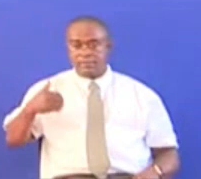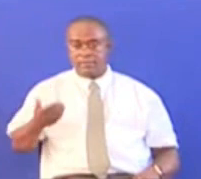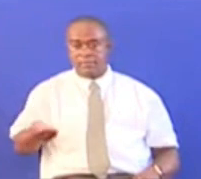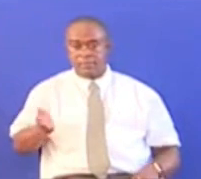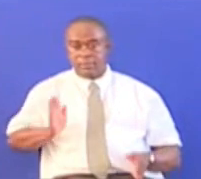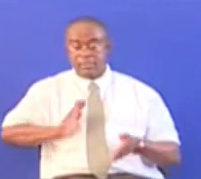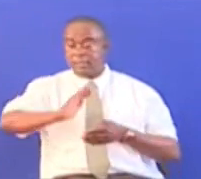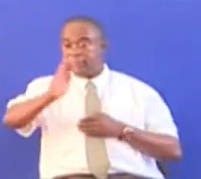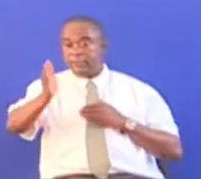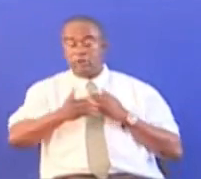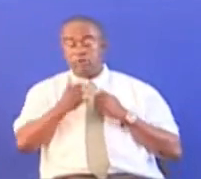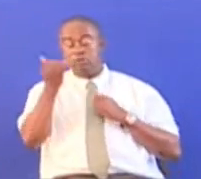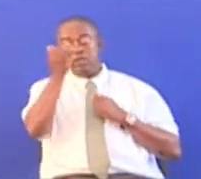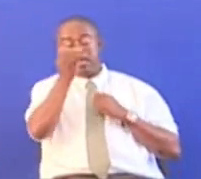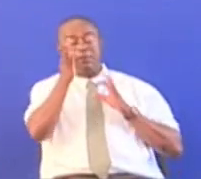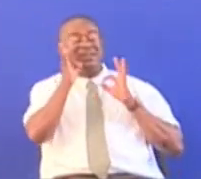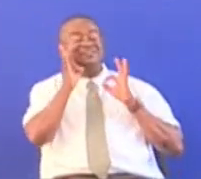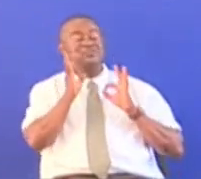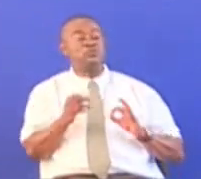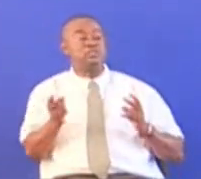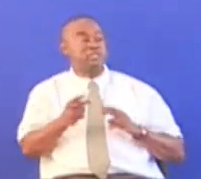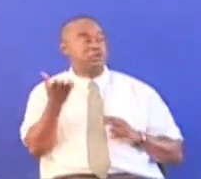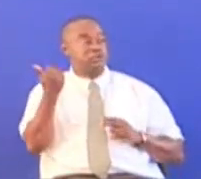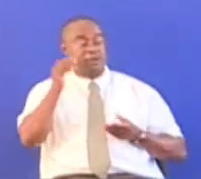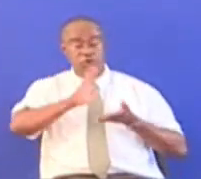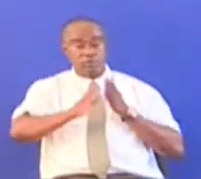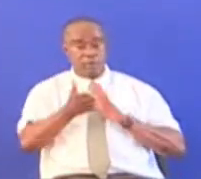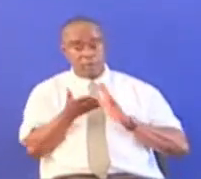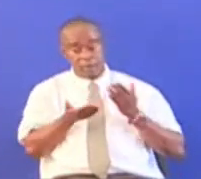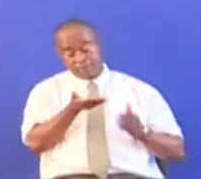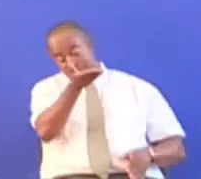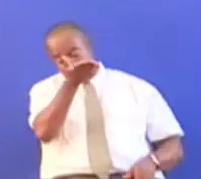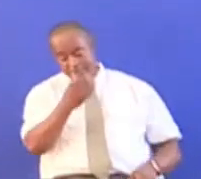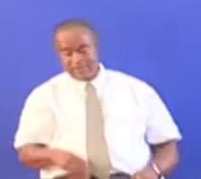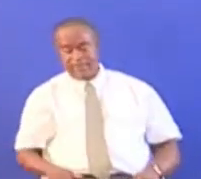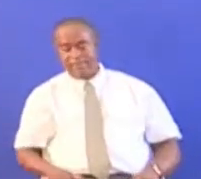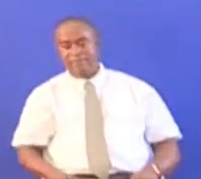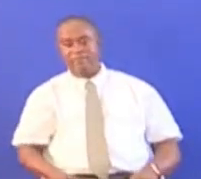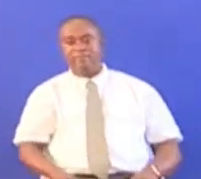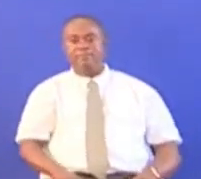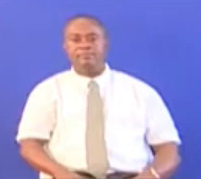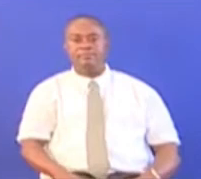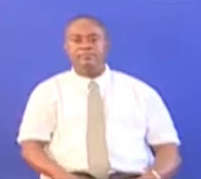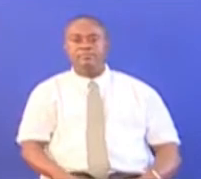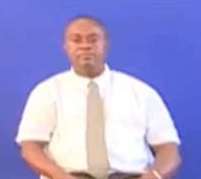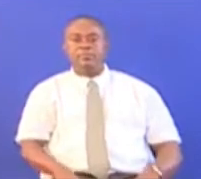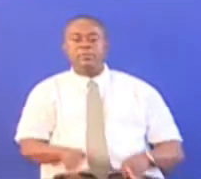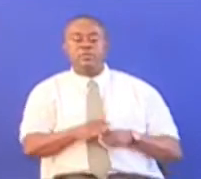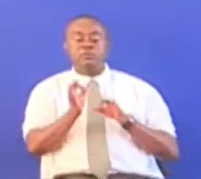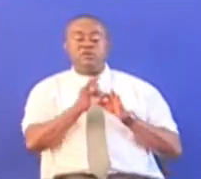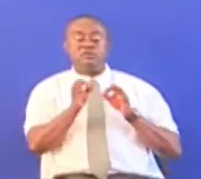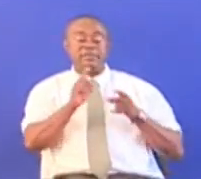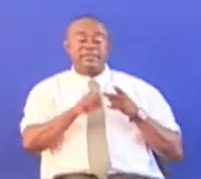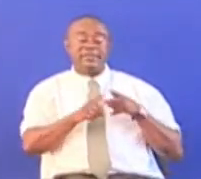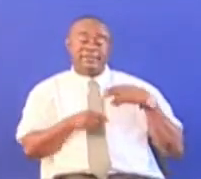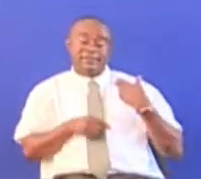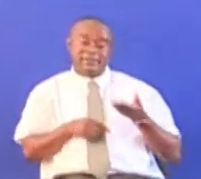inarudi kwenye ramani vizuri kama ambavyo tulikuwa tumekubaliana ndugu zangu. Nichukue fursa hii pia mheshimiwa